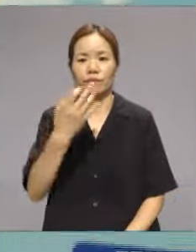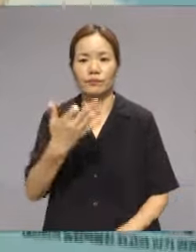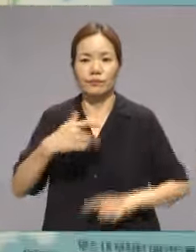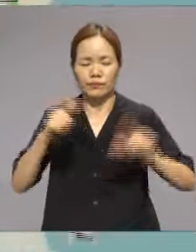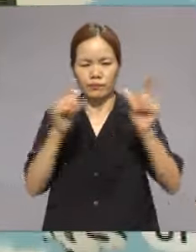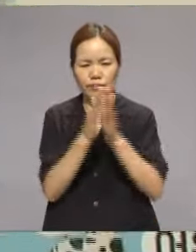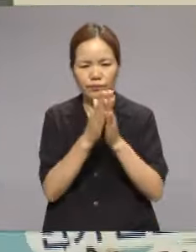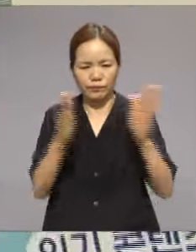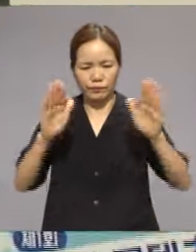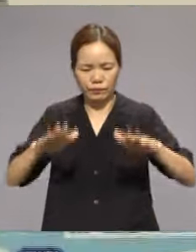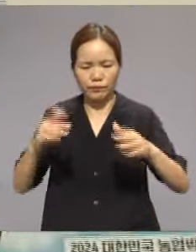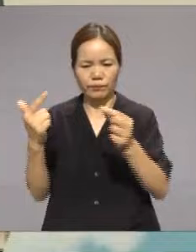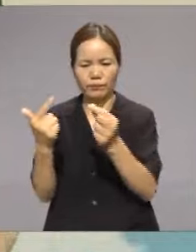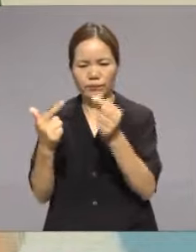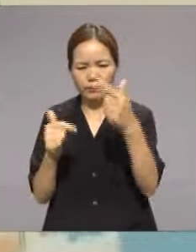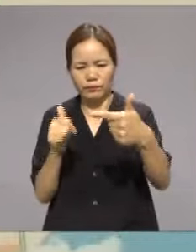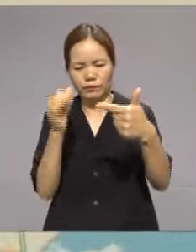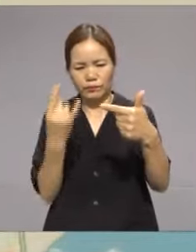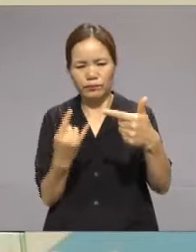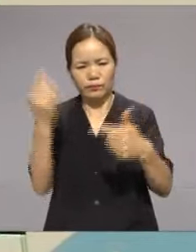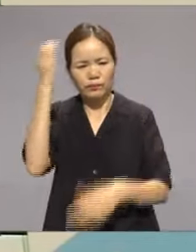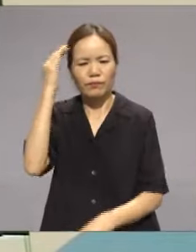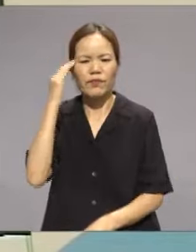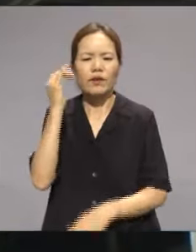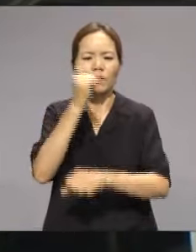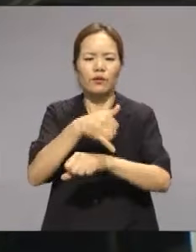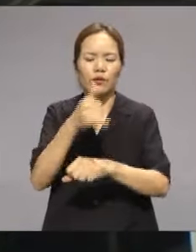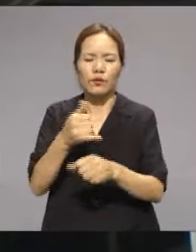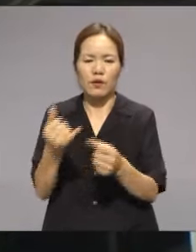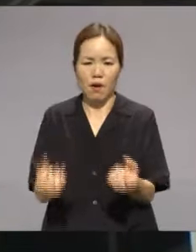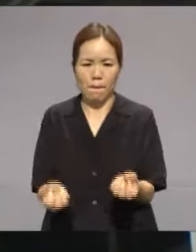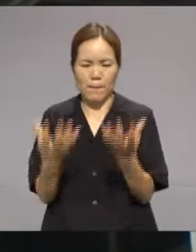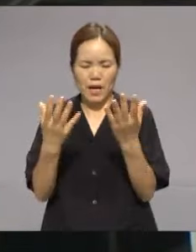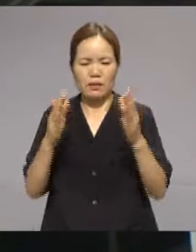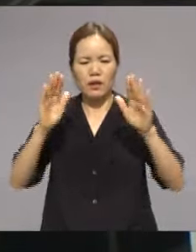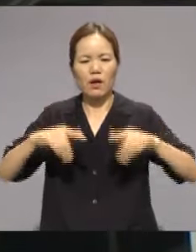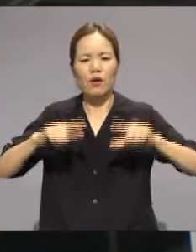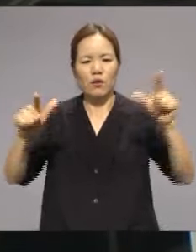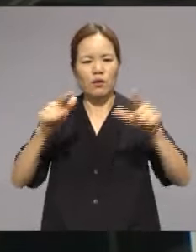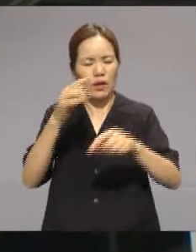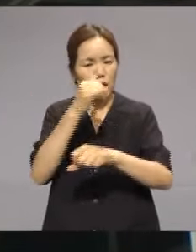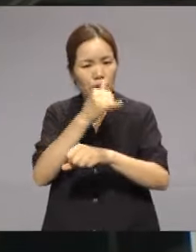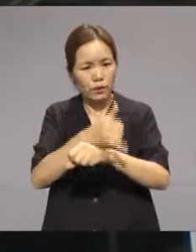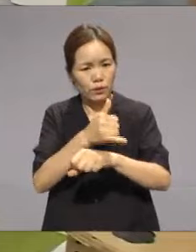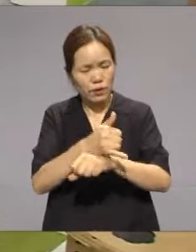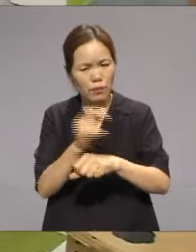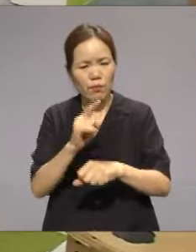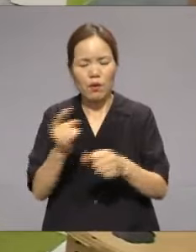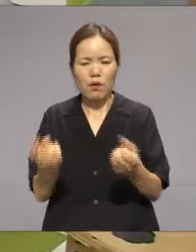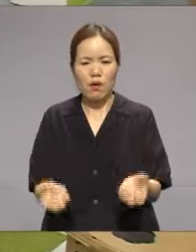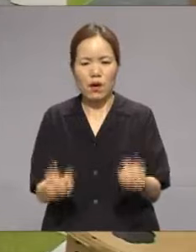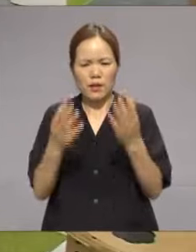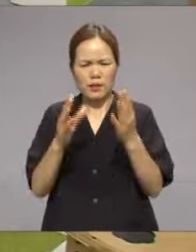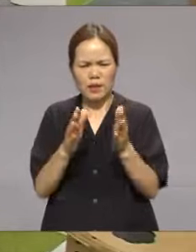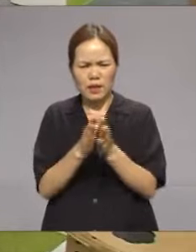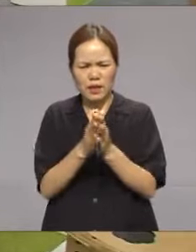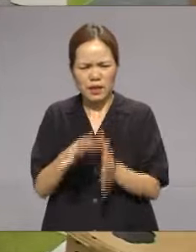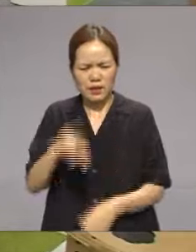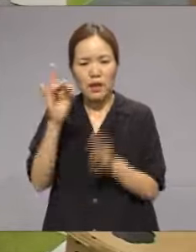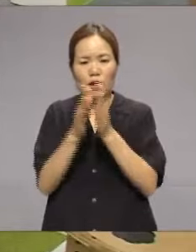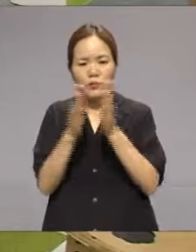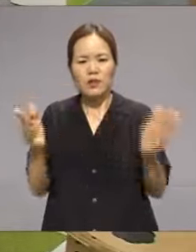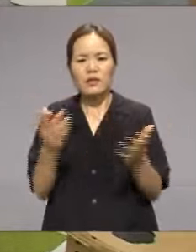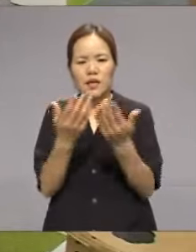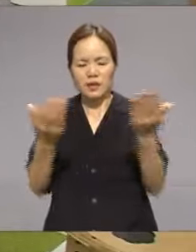2019년부터 시작해 올해 6회째를 맞이한 대한민국 농업 박람회. 올해 농산물관은 박람회 최초로 시도하는 전시